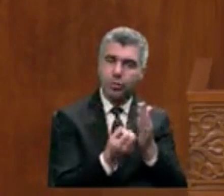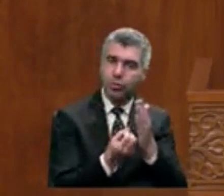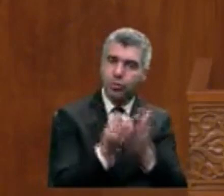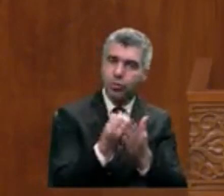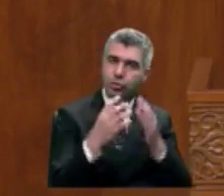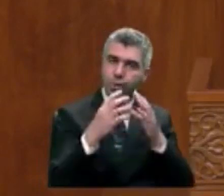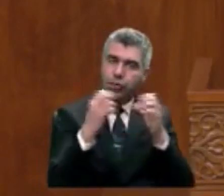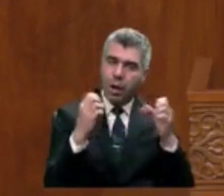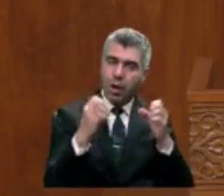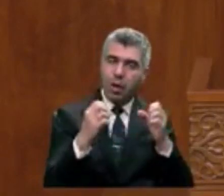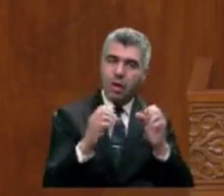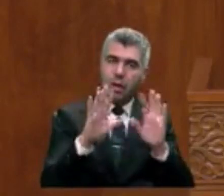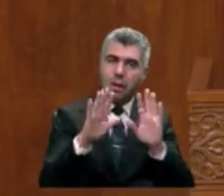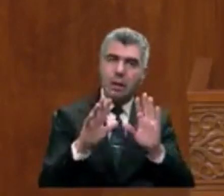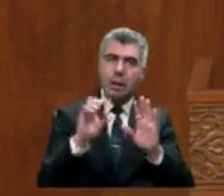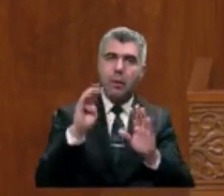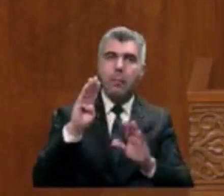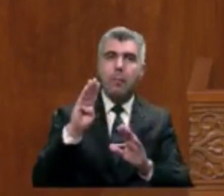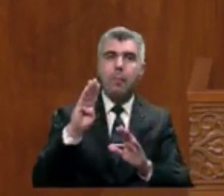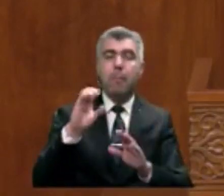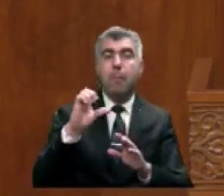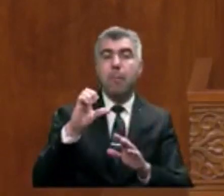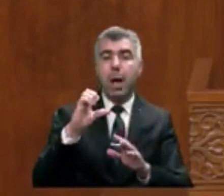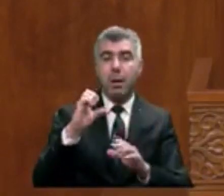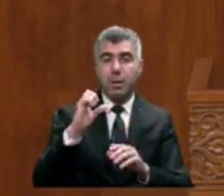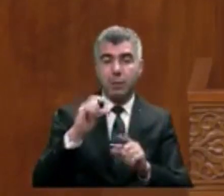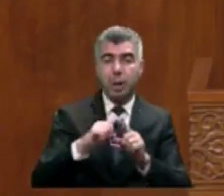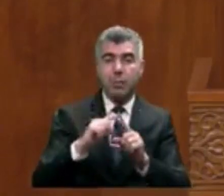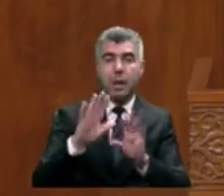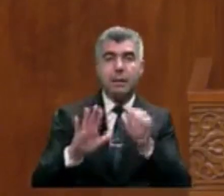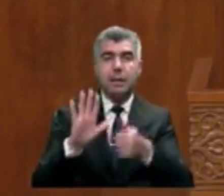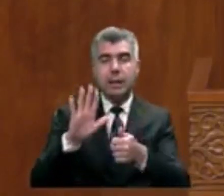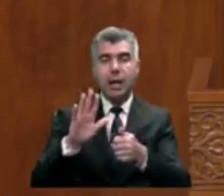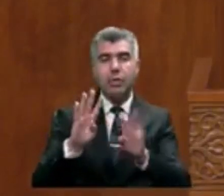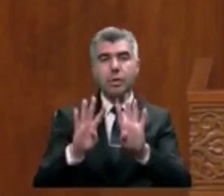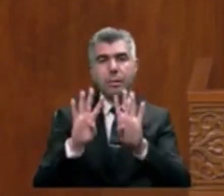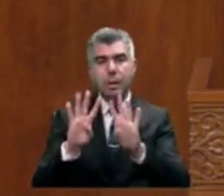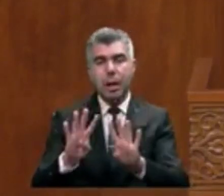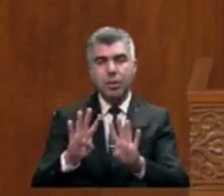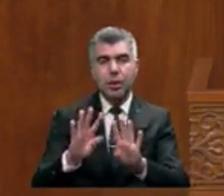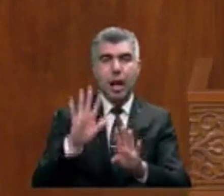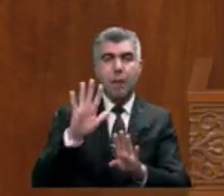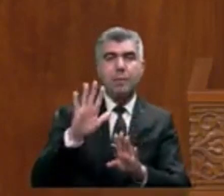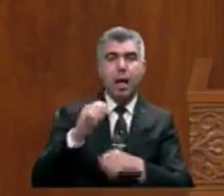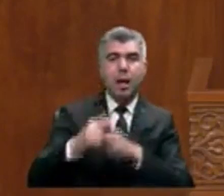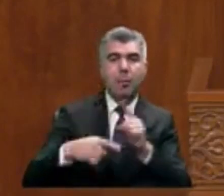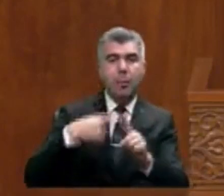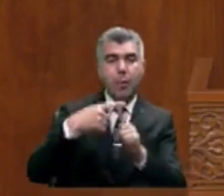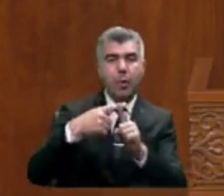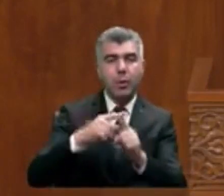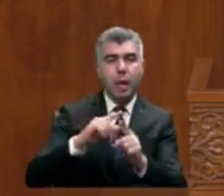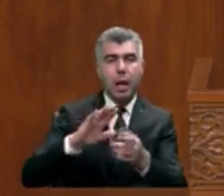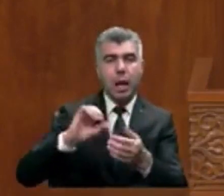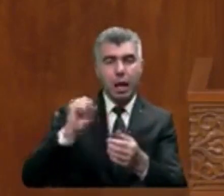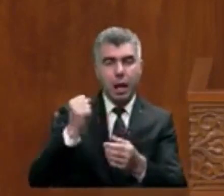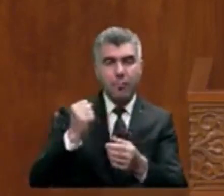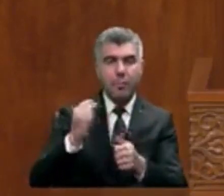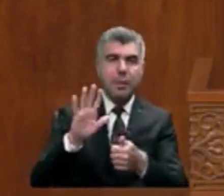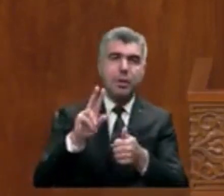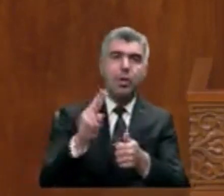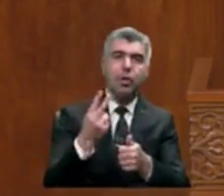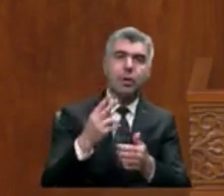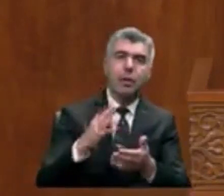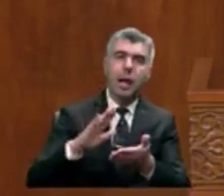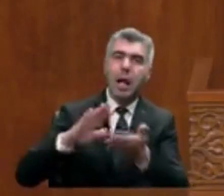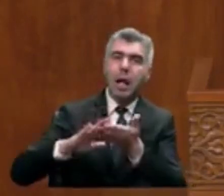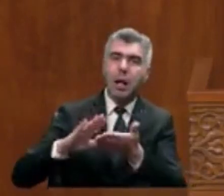البكالوريا كخد على 17 ولا 18 عام تزيدوا عليها خ سنين هي 23 عام درنا 26 سنه